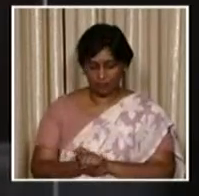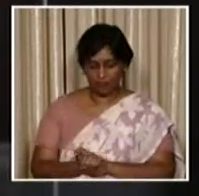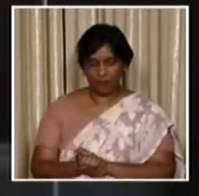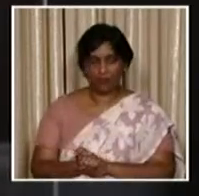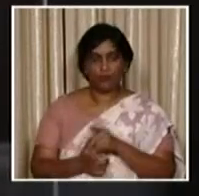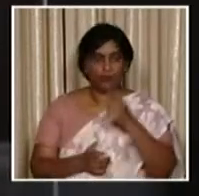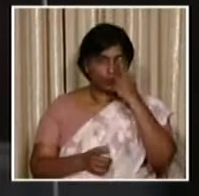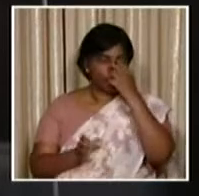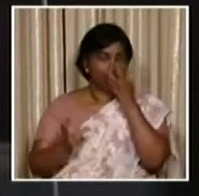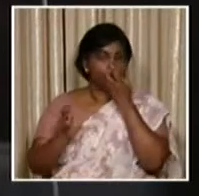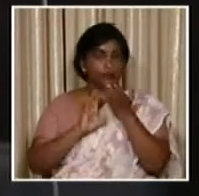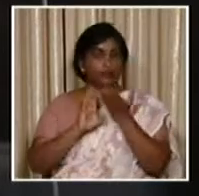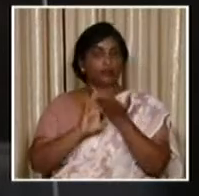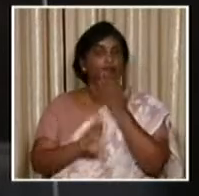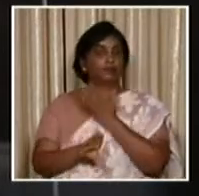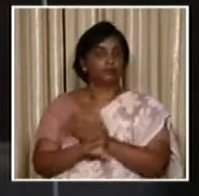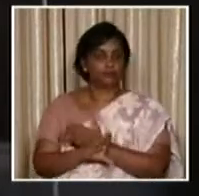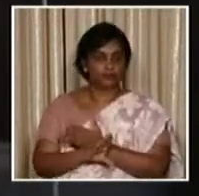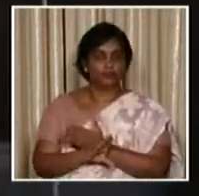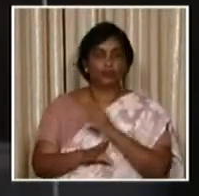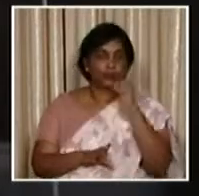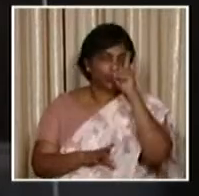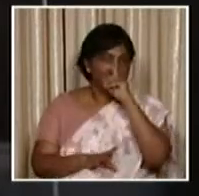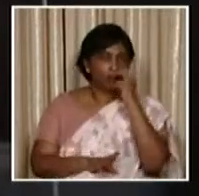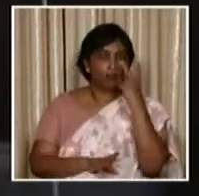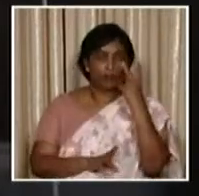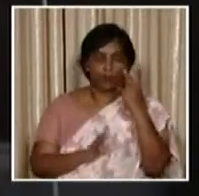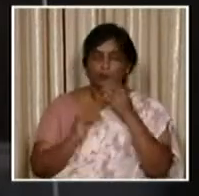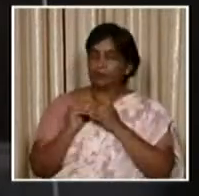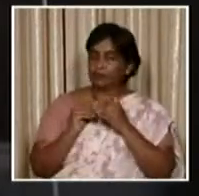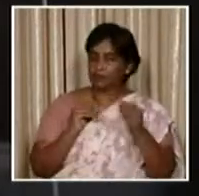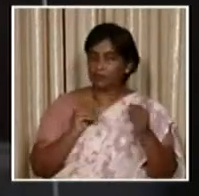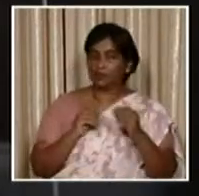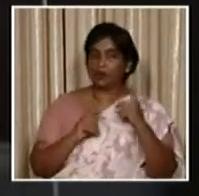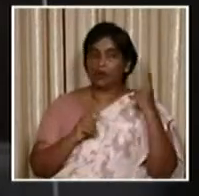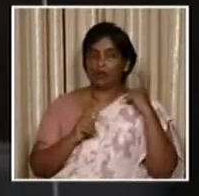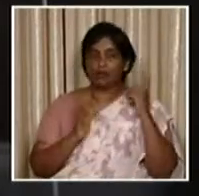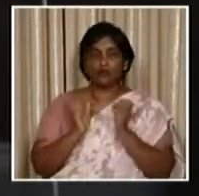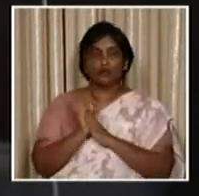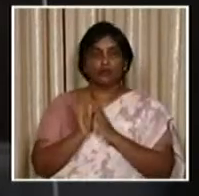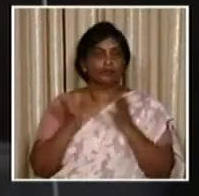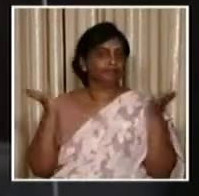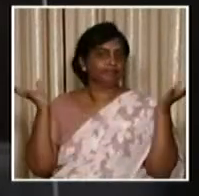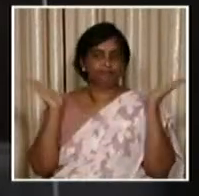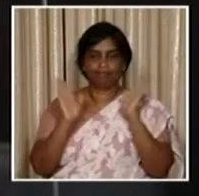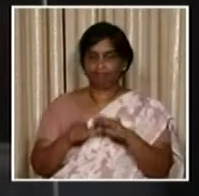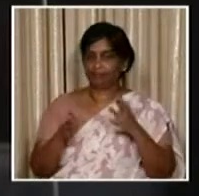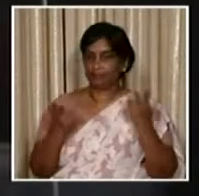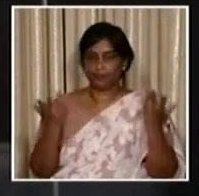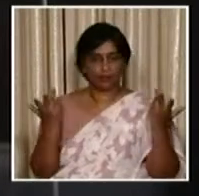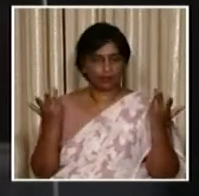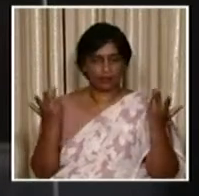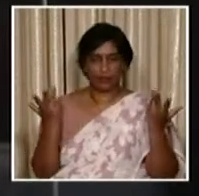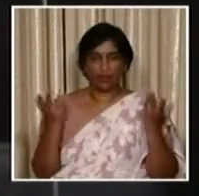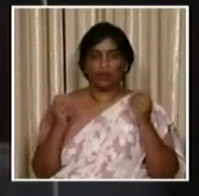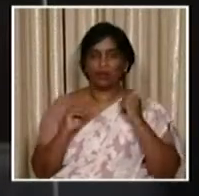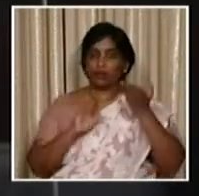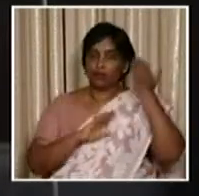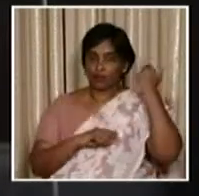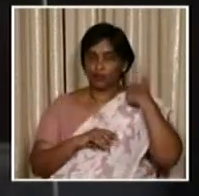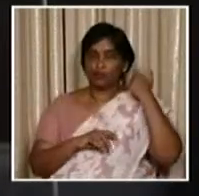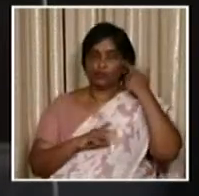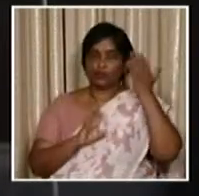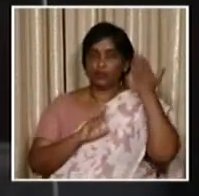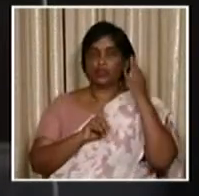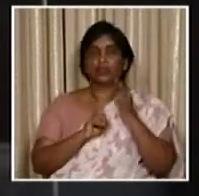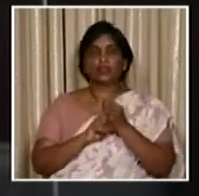Me pasku prahare di sella masa deka etulata arakshaka kaunsile tiyalana. Mokada e kale api dannawa ewakata